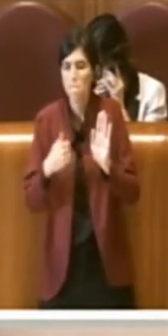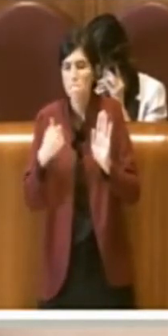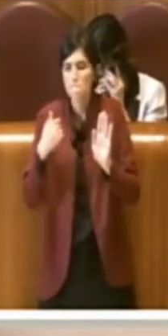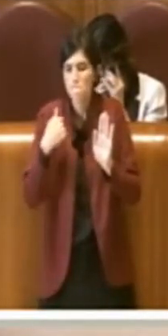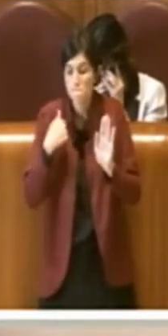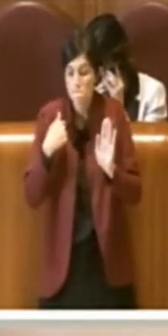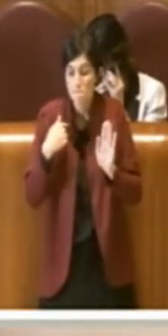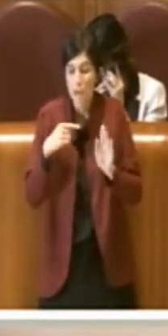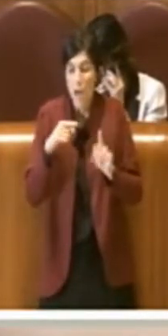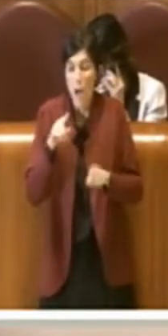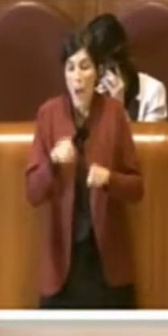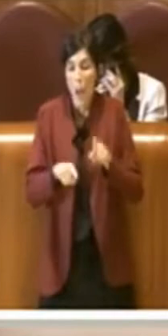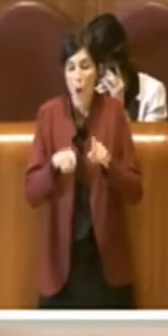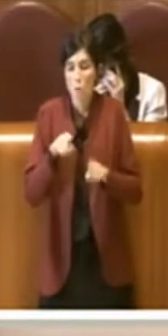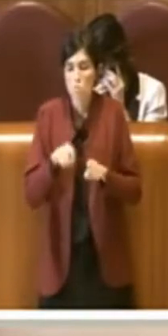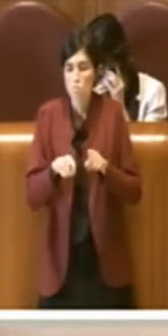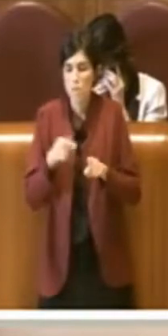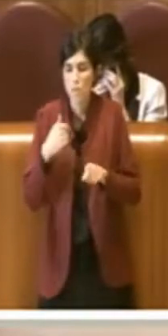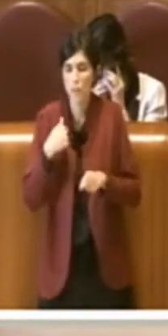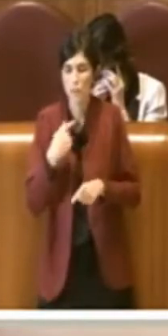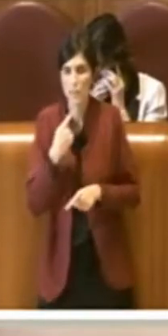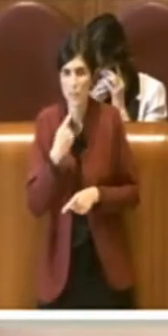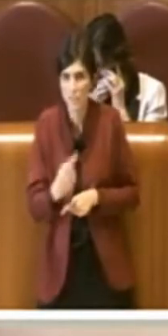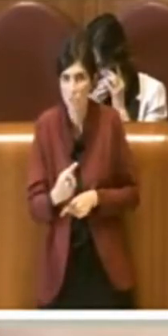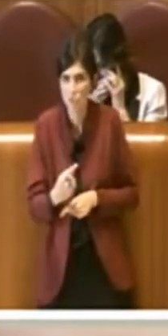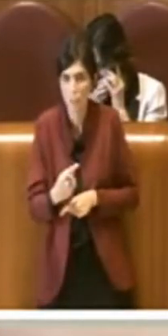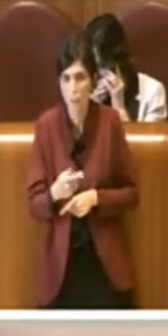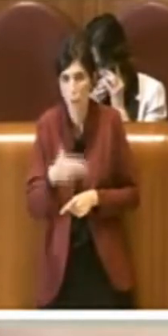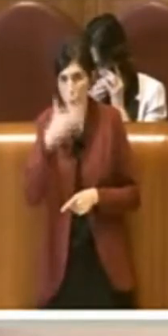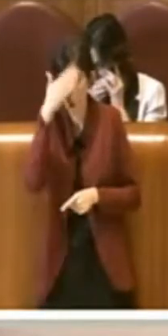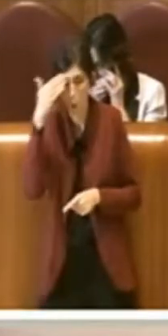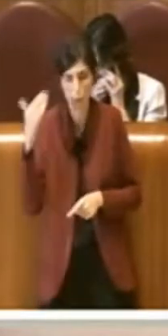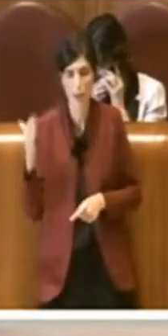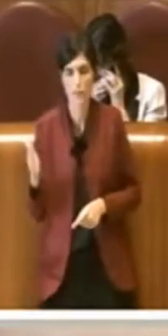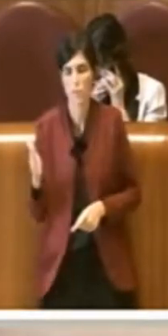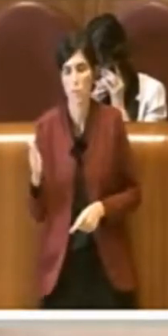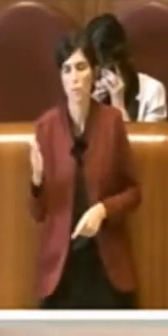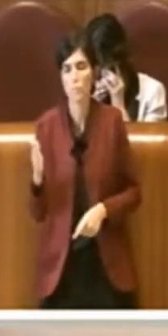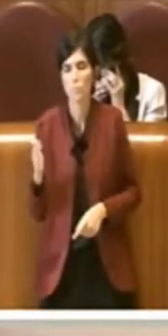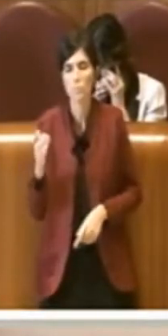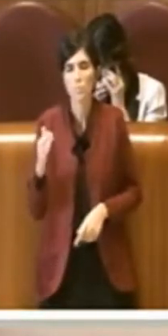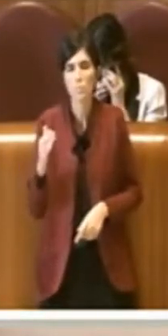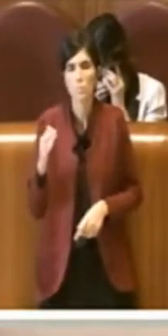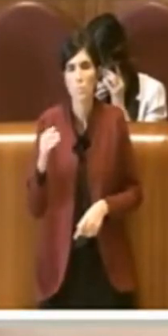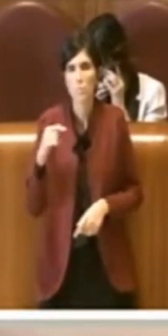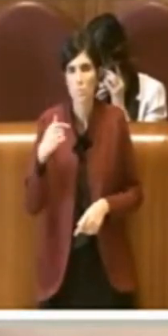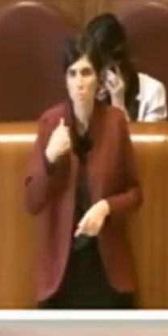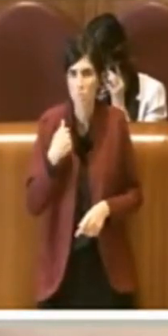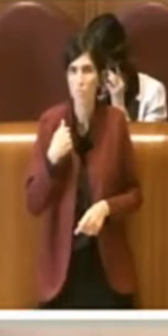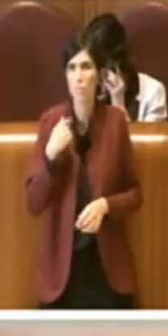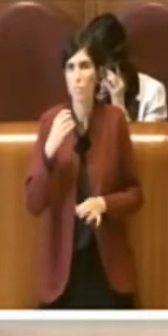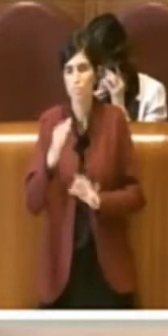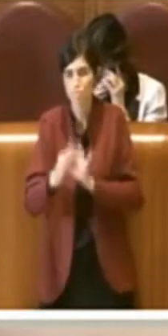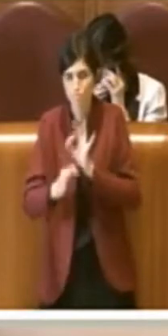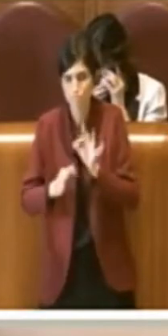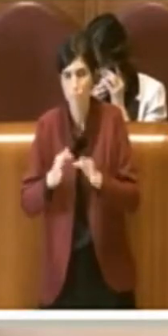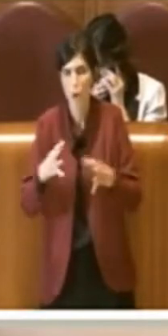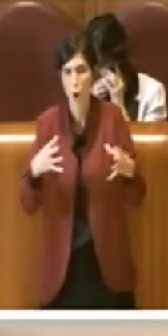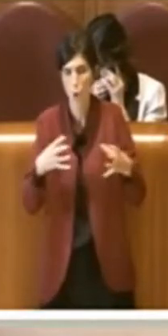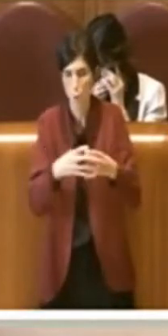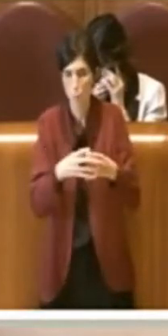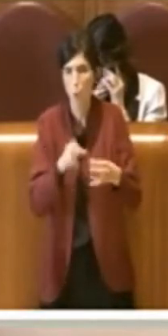sono alcune posizioni, detto francamente, che a mio avviso, posizioni enunciate dalle opposizioni,